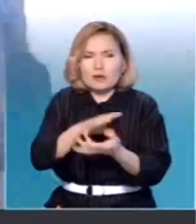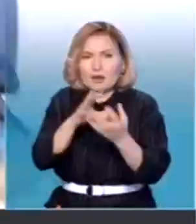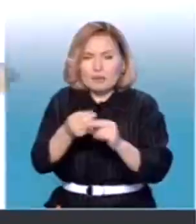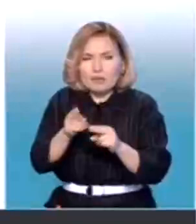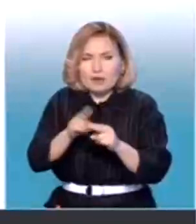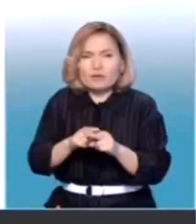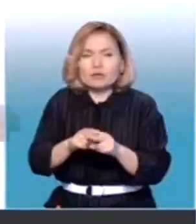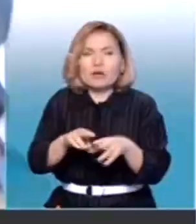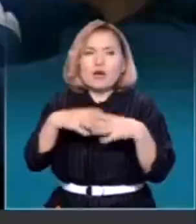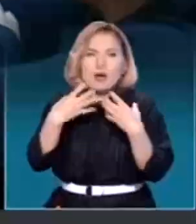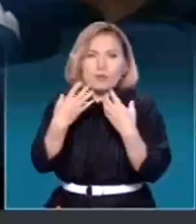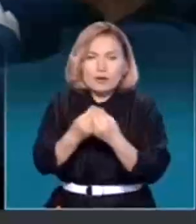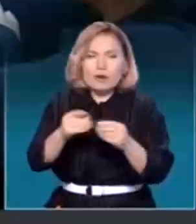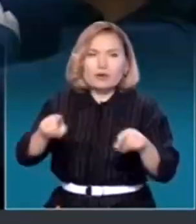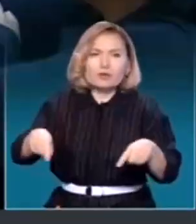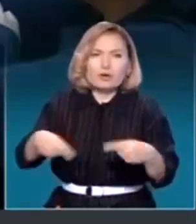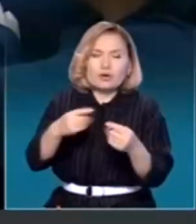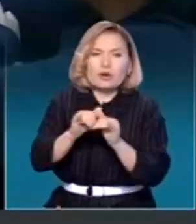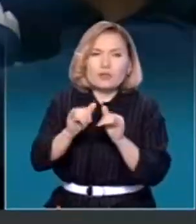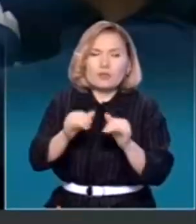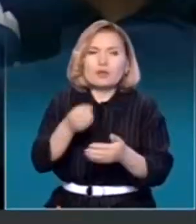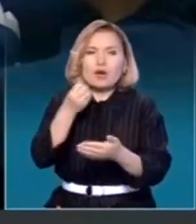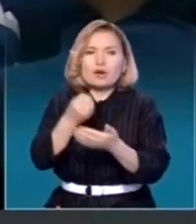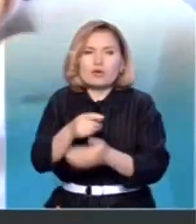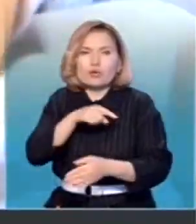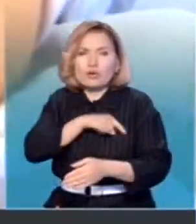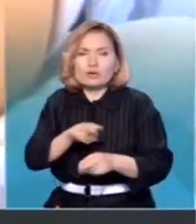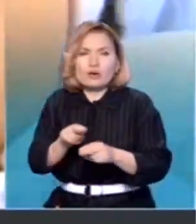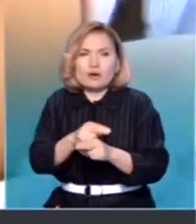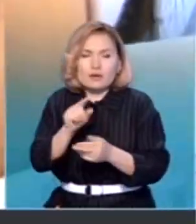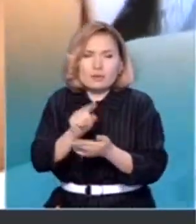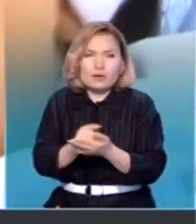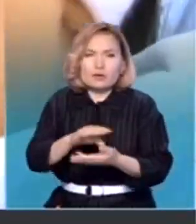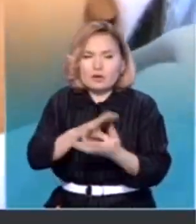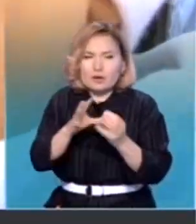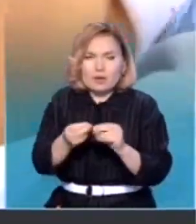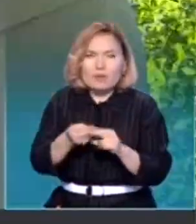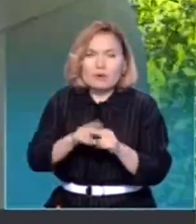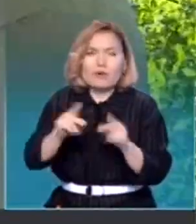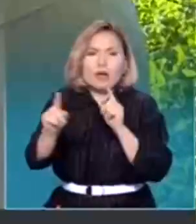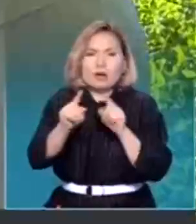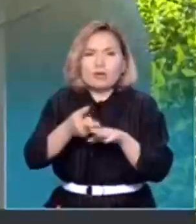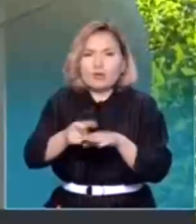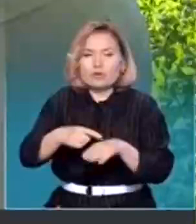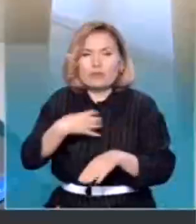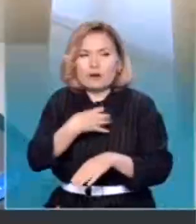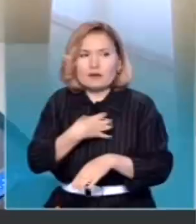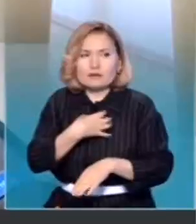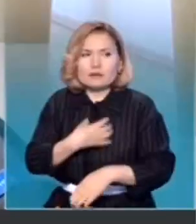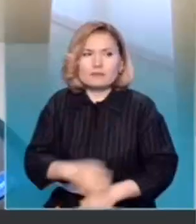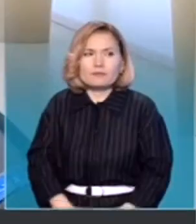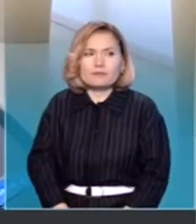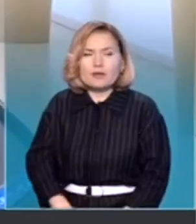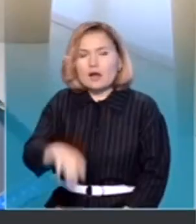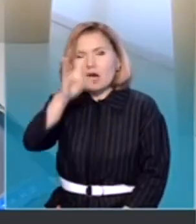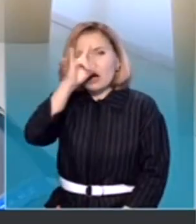Себебі жаңғыруда рухани құндылықтармен сабақтас. Сондықтан мұндай басқосулардың маңызы зор. Қазақтың ұлттық